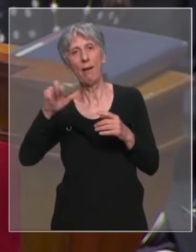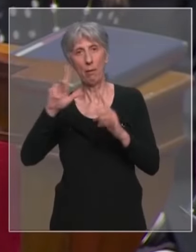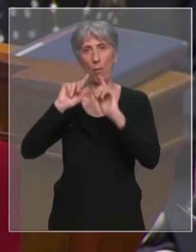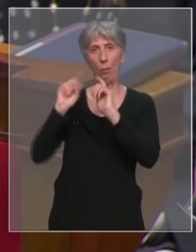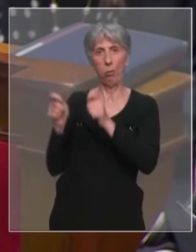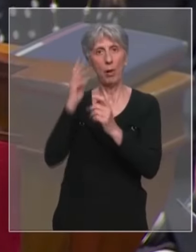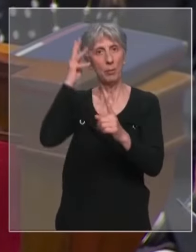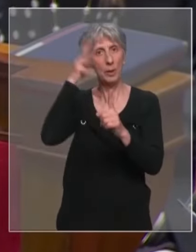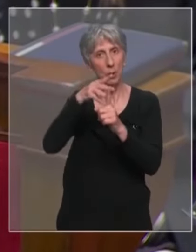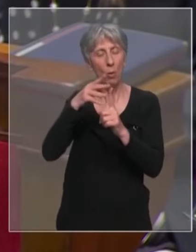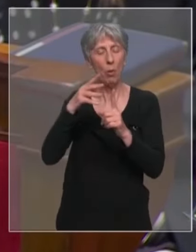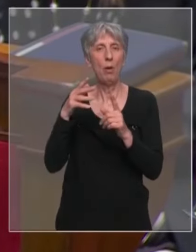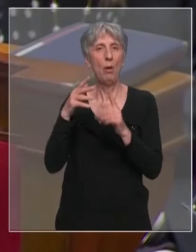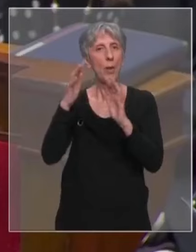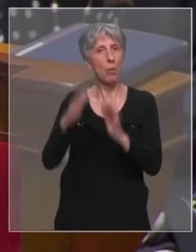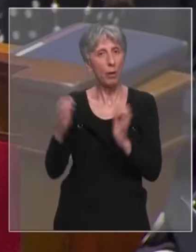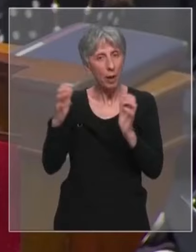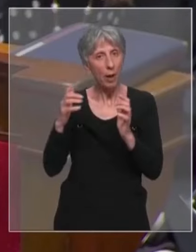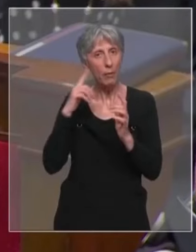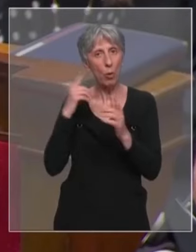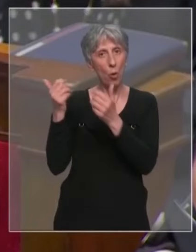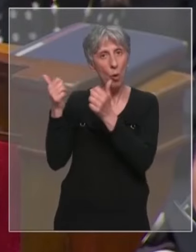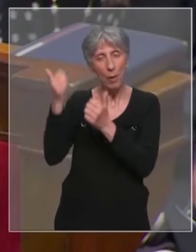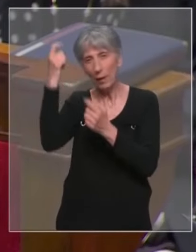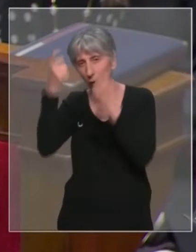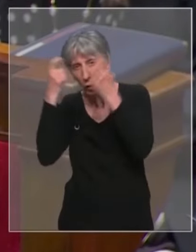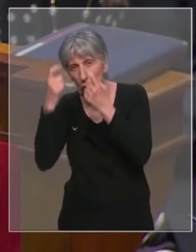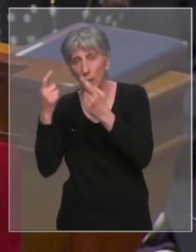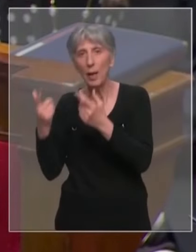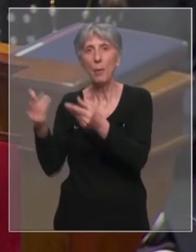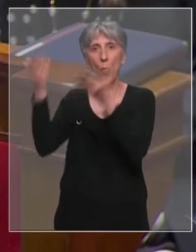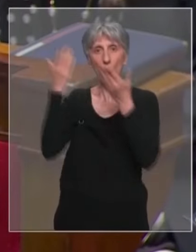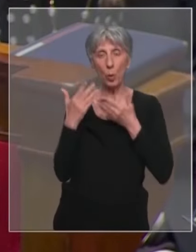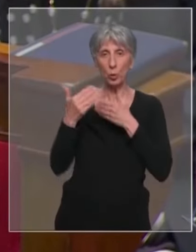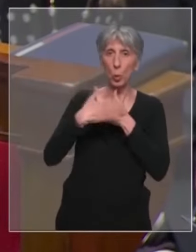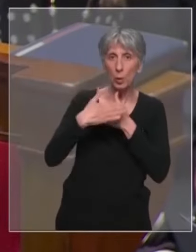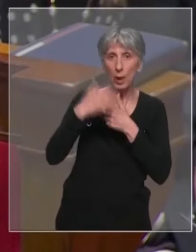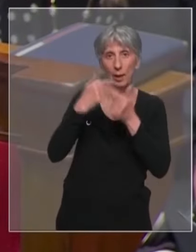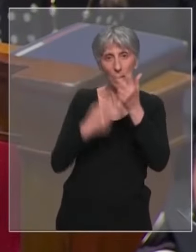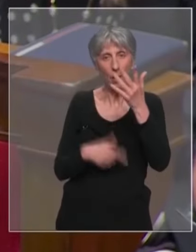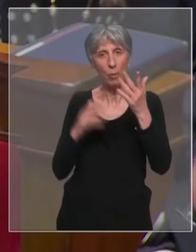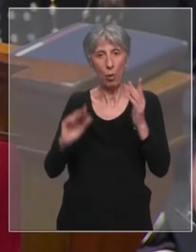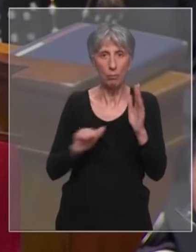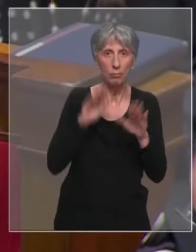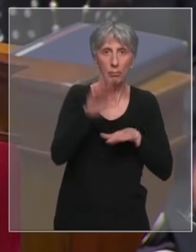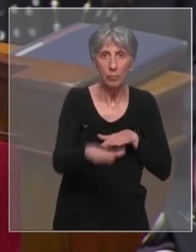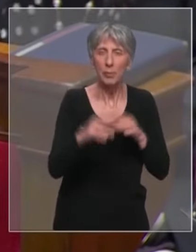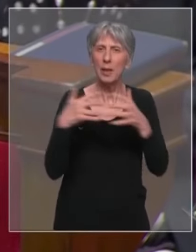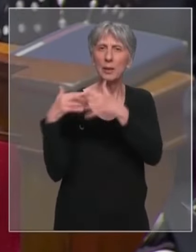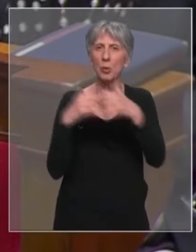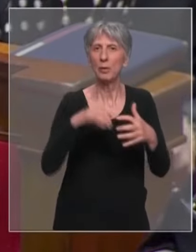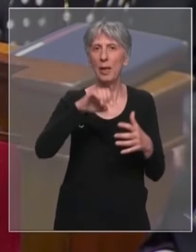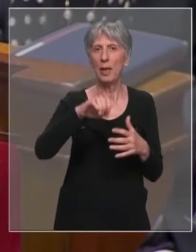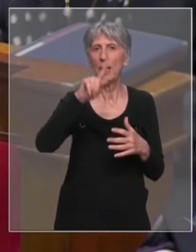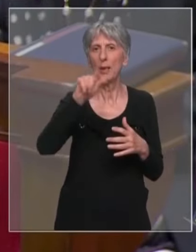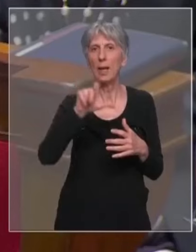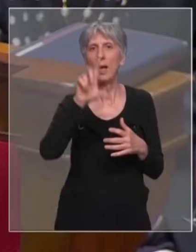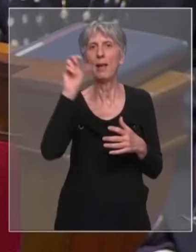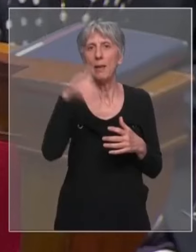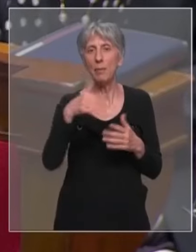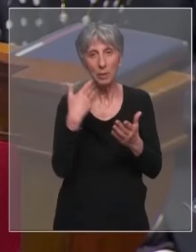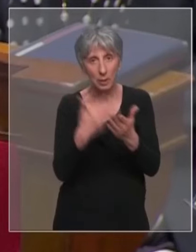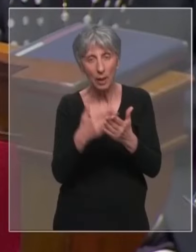parlementaire pour nous faire des recommandations et aller un cran plus loin dans la mise en œuvre des dispositifs EGalim. C'est du revenu pour les agriculteurs.